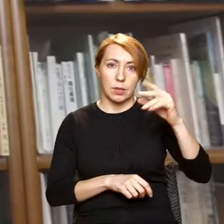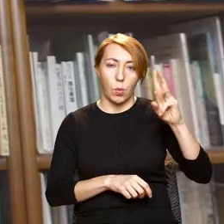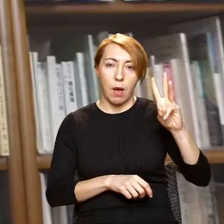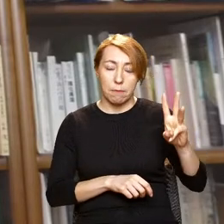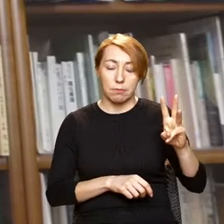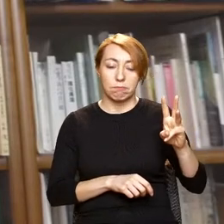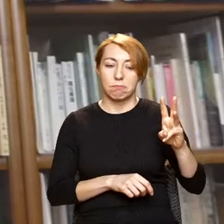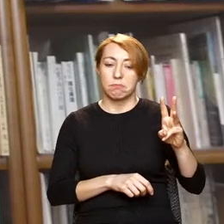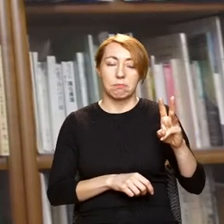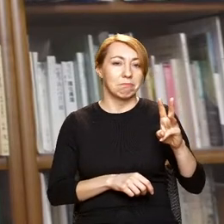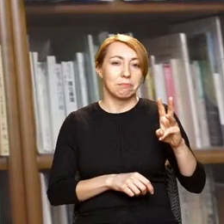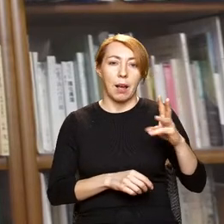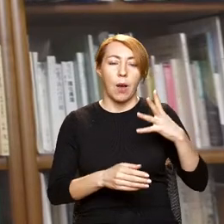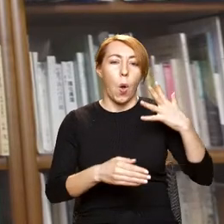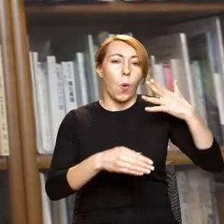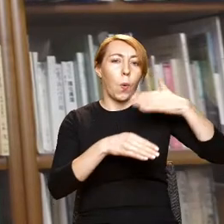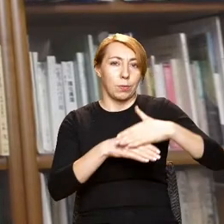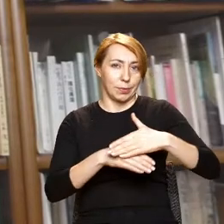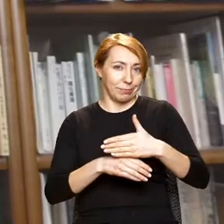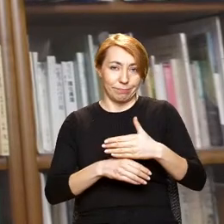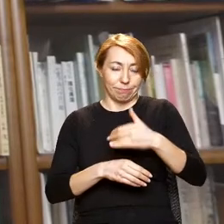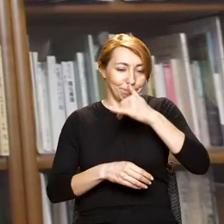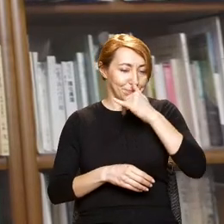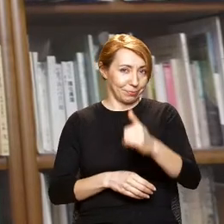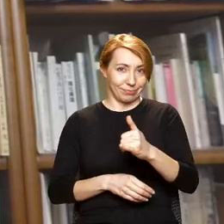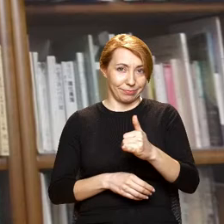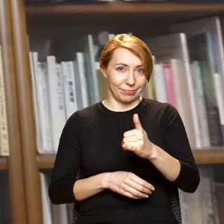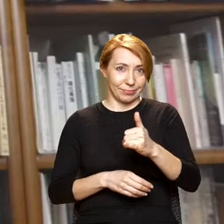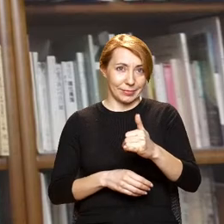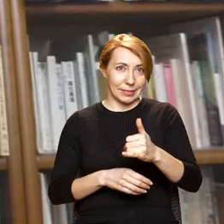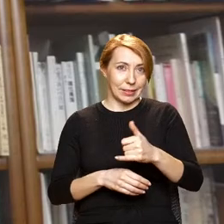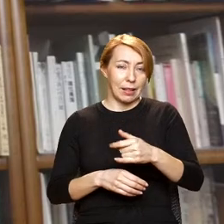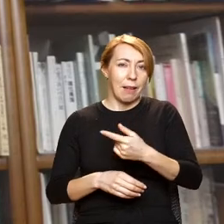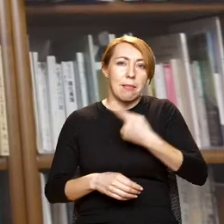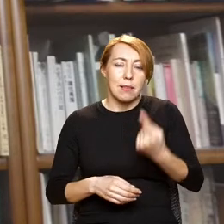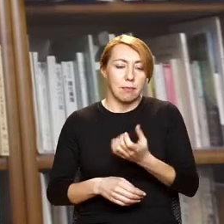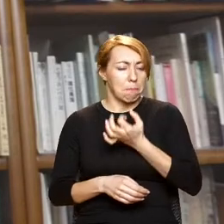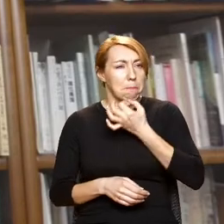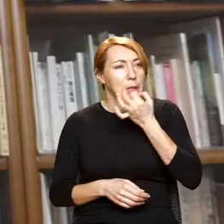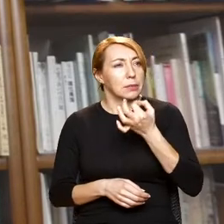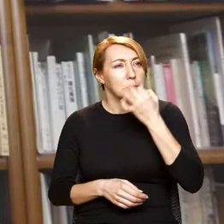Bronisławem, nie widać końca i ma się coraz więcej pytań,